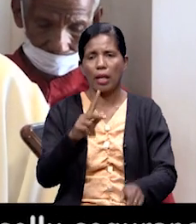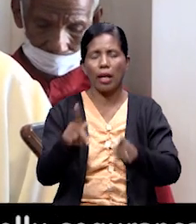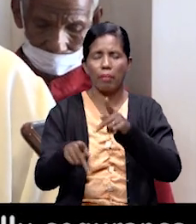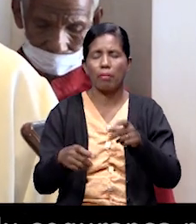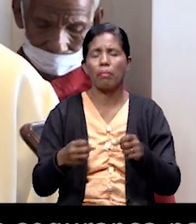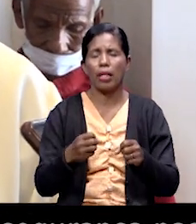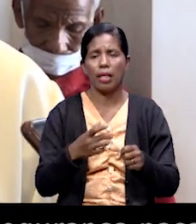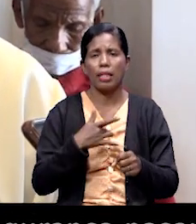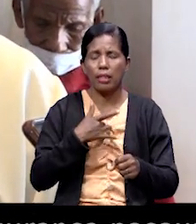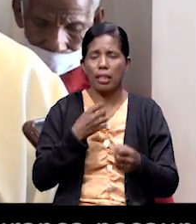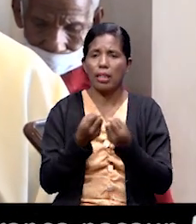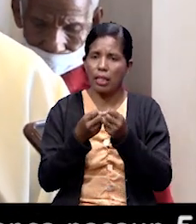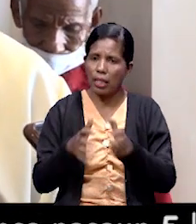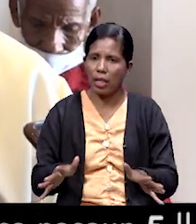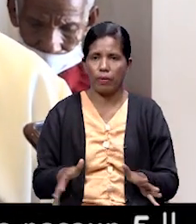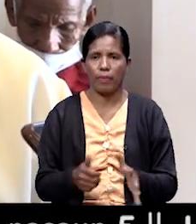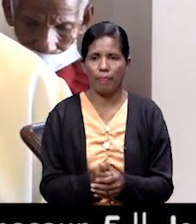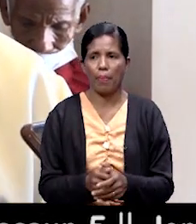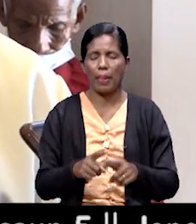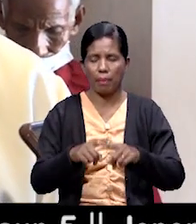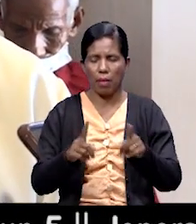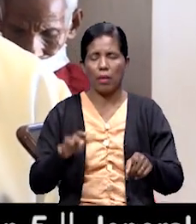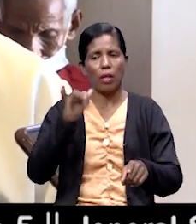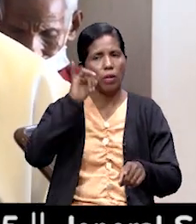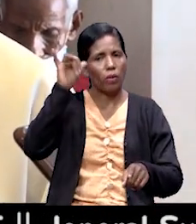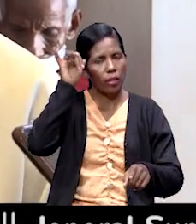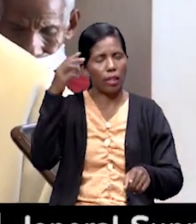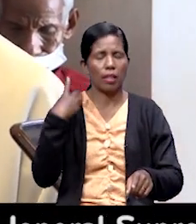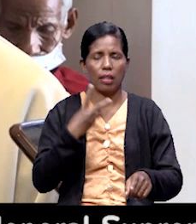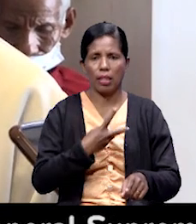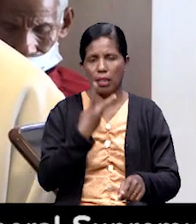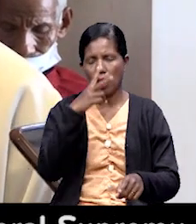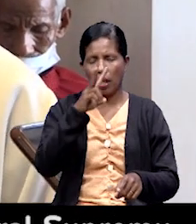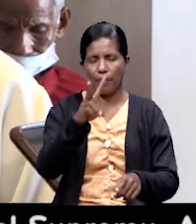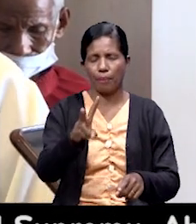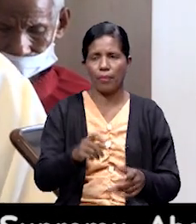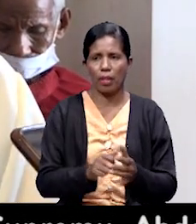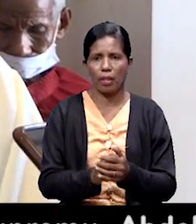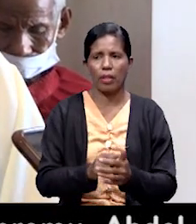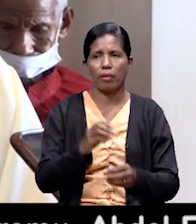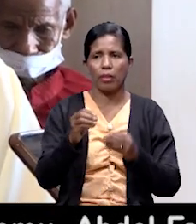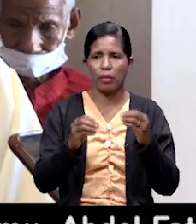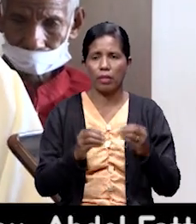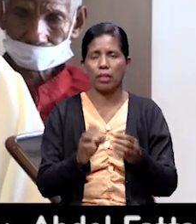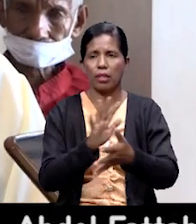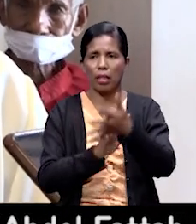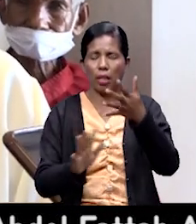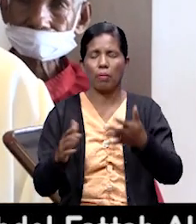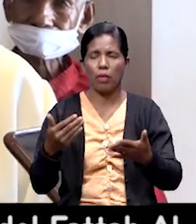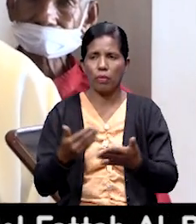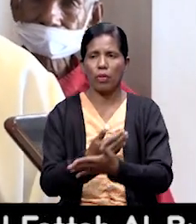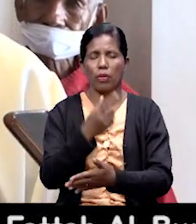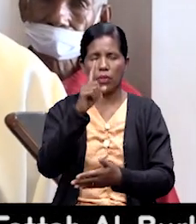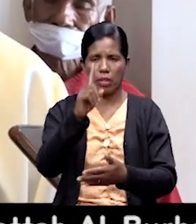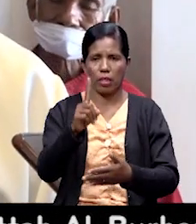inian mai be horse kon ita halot ohi marka ho fila fale ornasa un fomida ho fila fale mai ita los